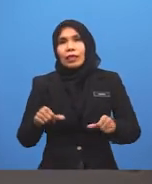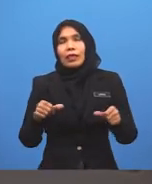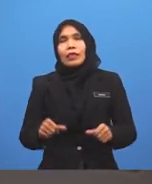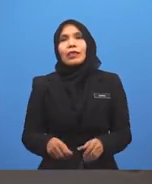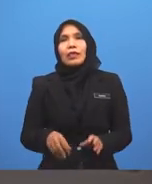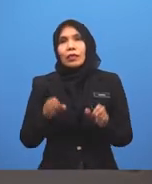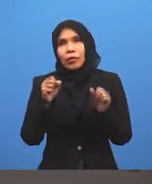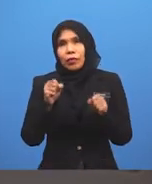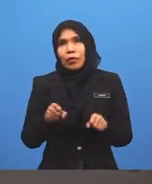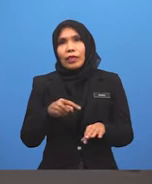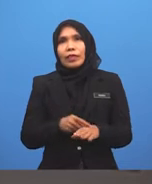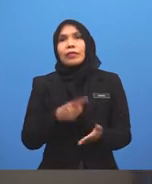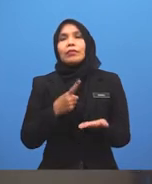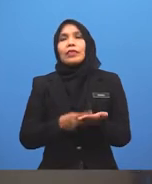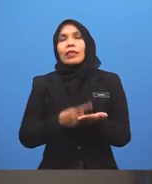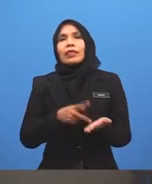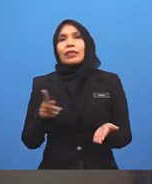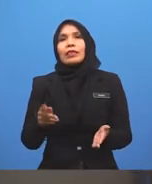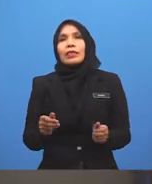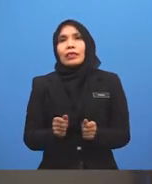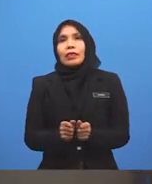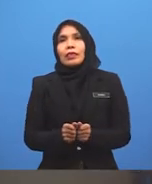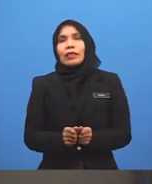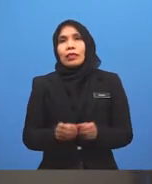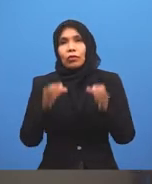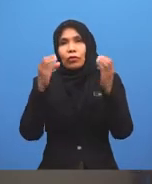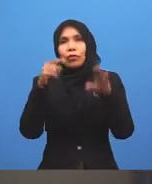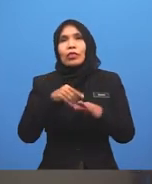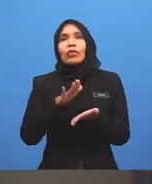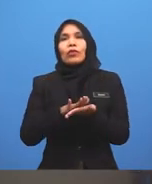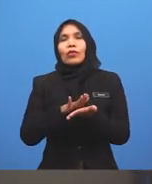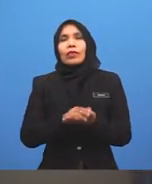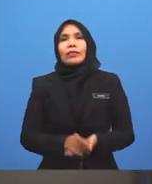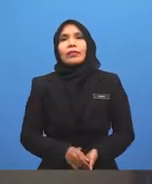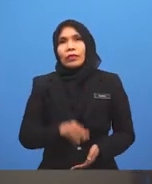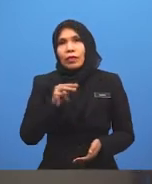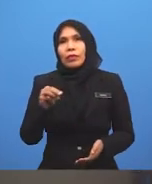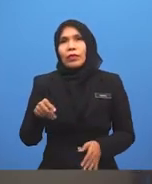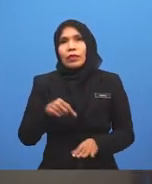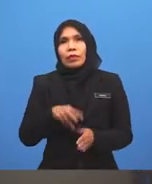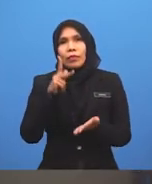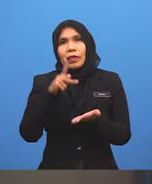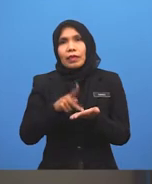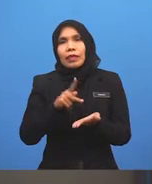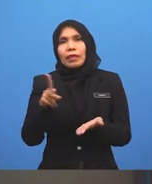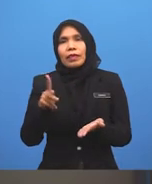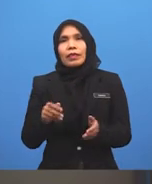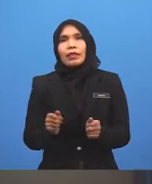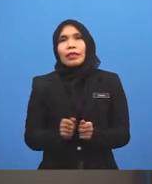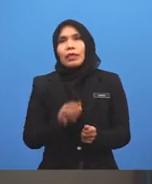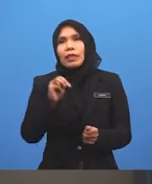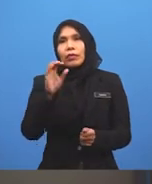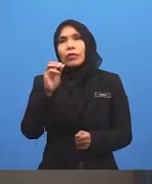rakan anda di sekolah. Pada pembelajaran sebelum ini, murid-murid telah diperkenalkan dengan motor arus